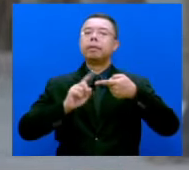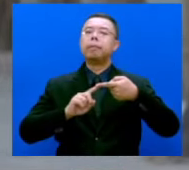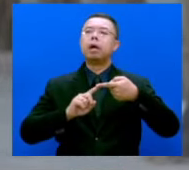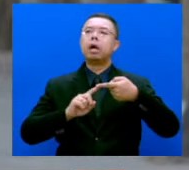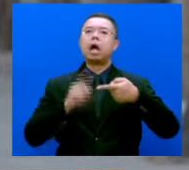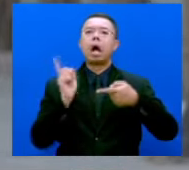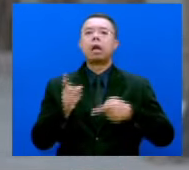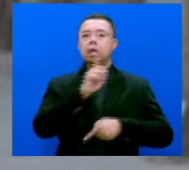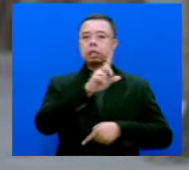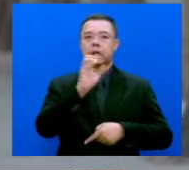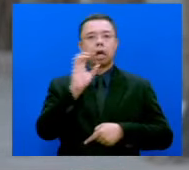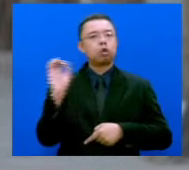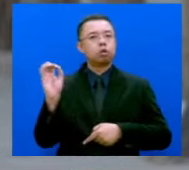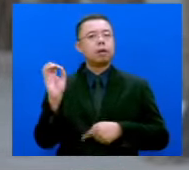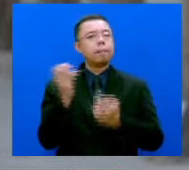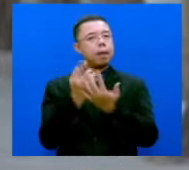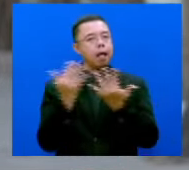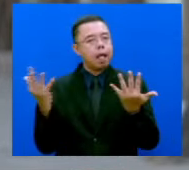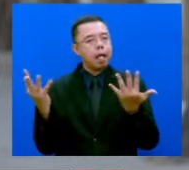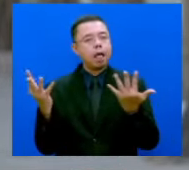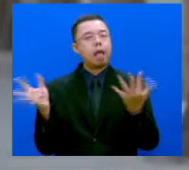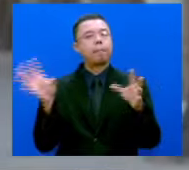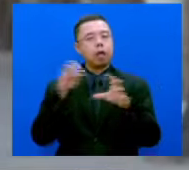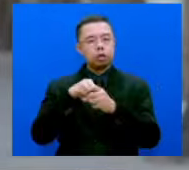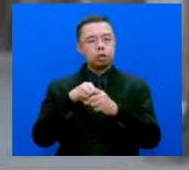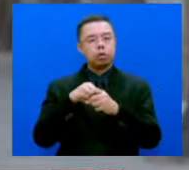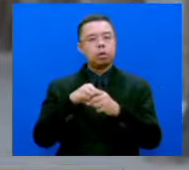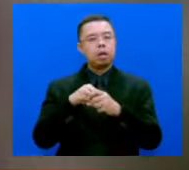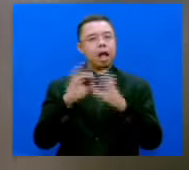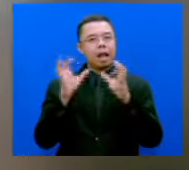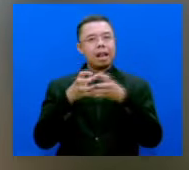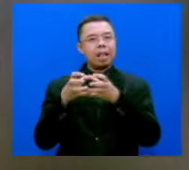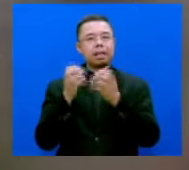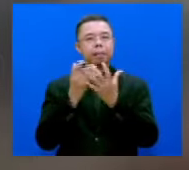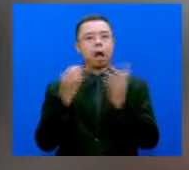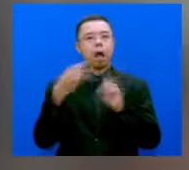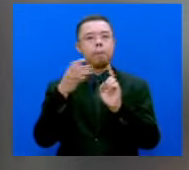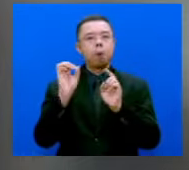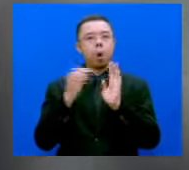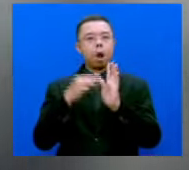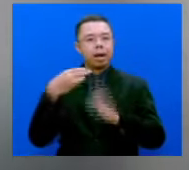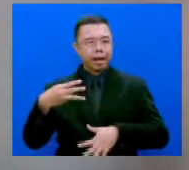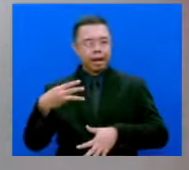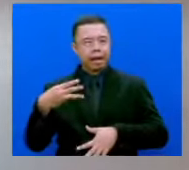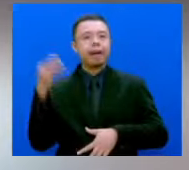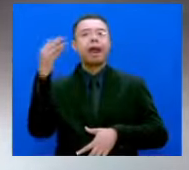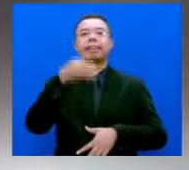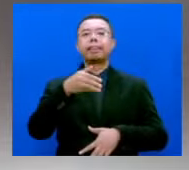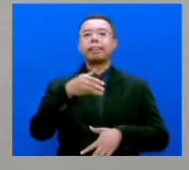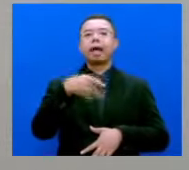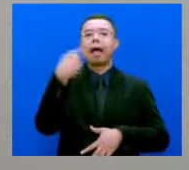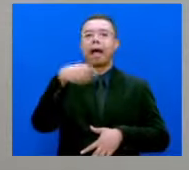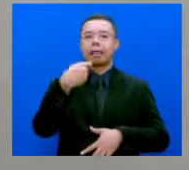ini ratusan warga yang tergabung dalam aliansi rakyat Bone melakukan penyegelan terhadap